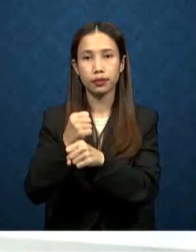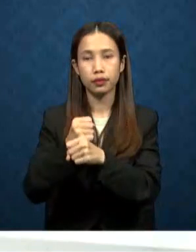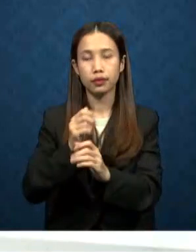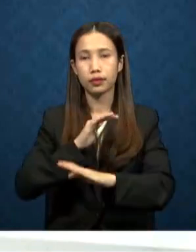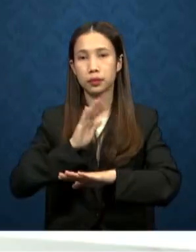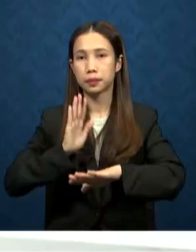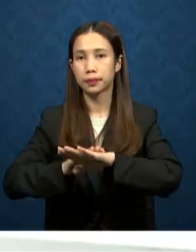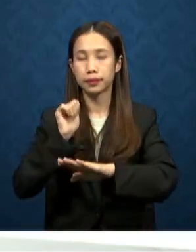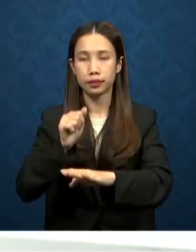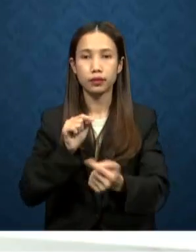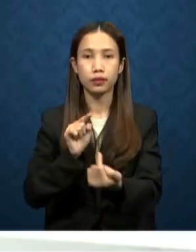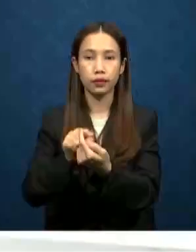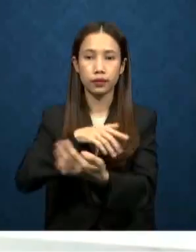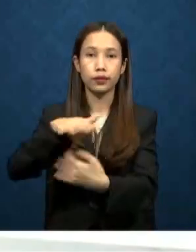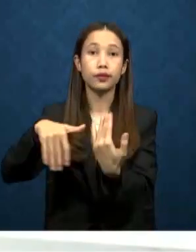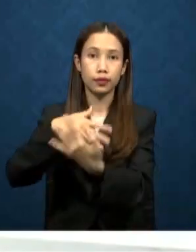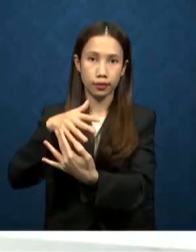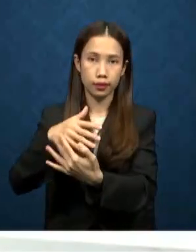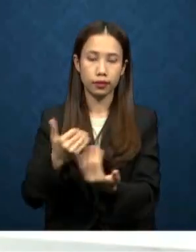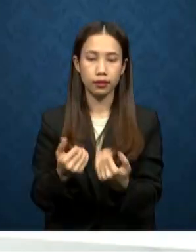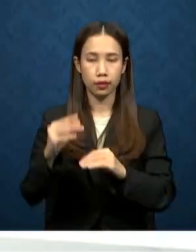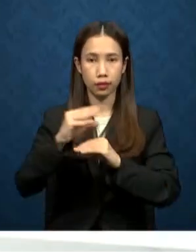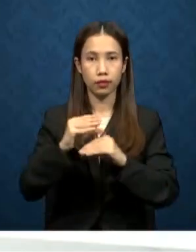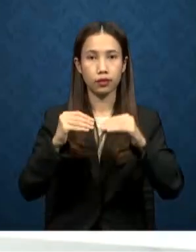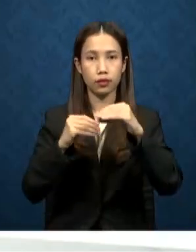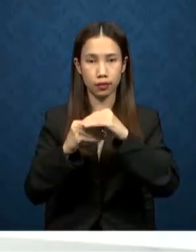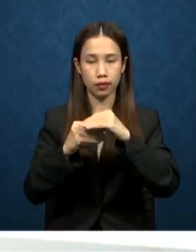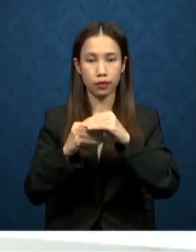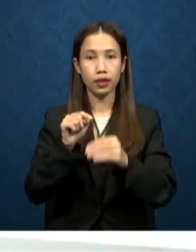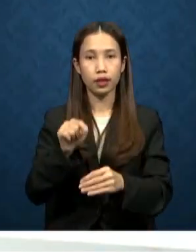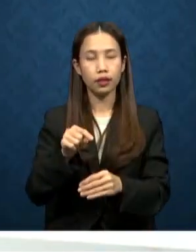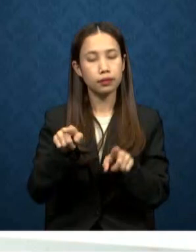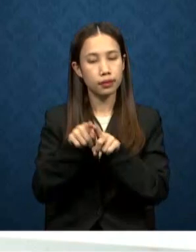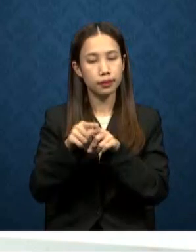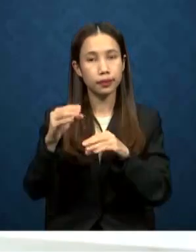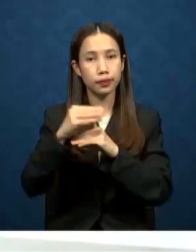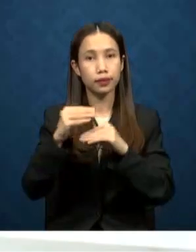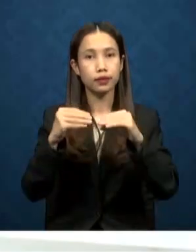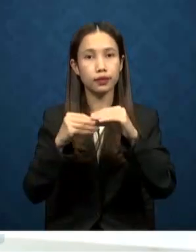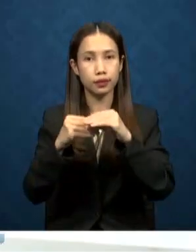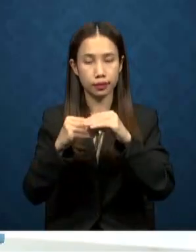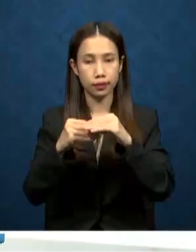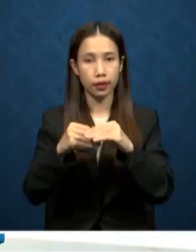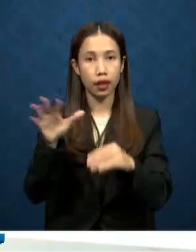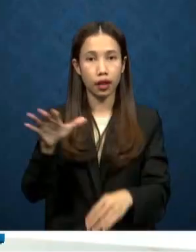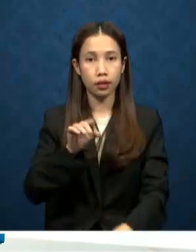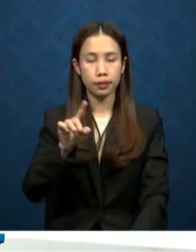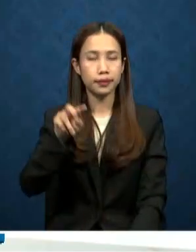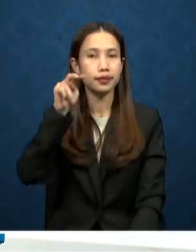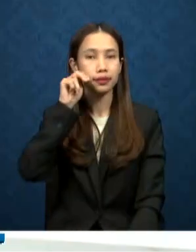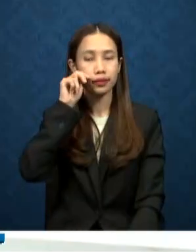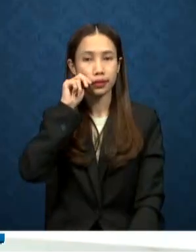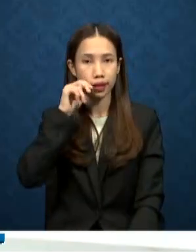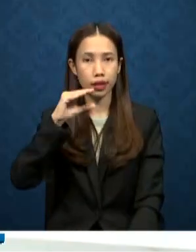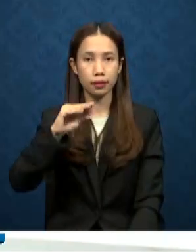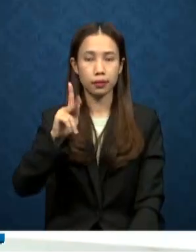านสิ่งแวดล้อมนะครับสำหรับโครงการโขงเลยชีมูลเองก็จะเป็นโครงการที่จะนำน้ำจากแม่น้ำโขงเข้ามาใช้